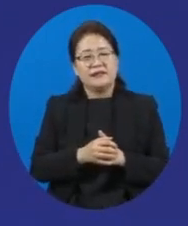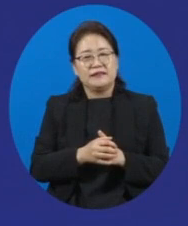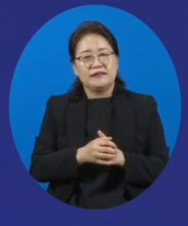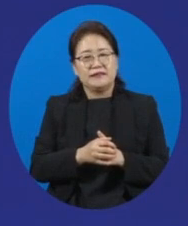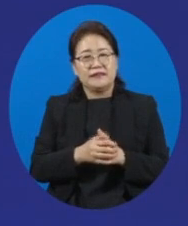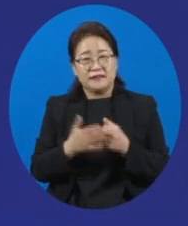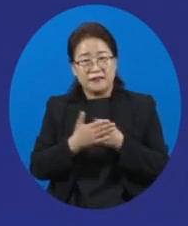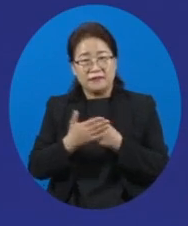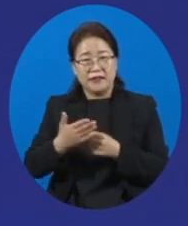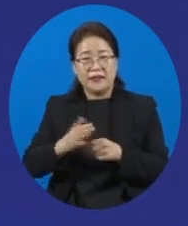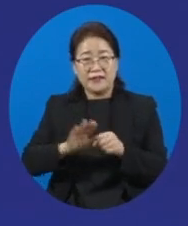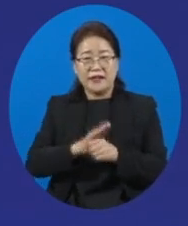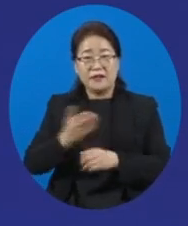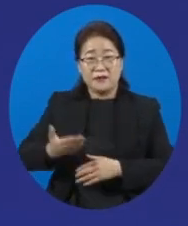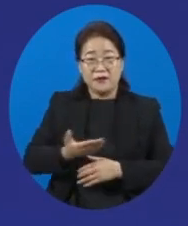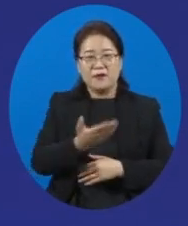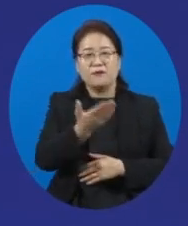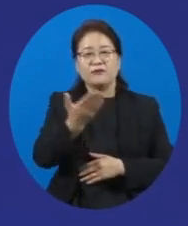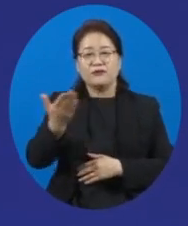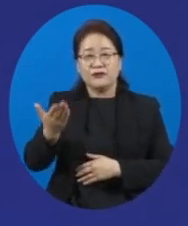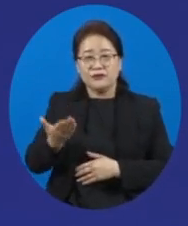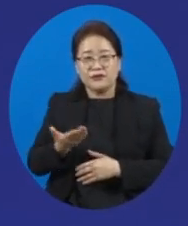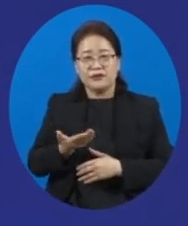그러므로 사랑하는 성도 여러분,